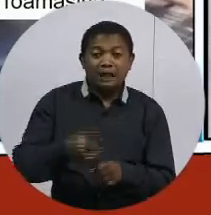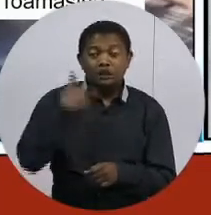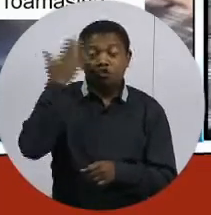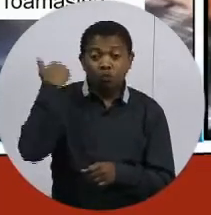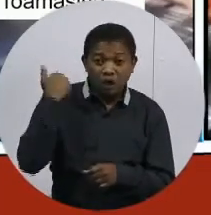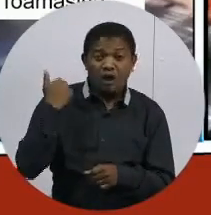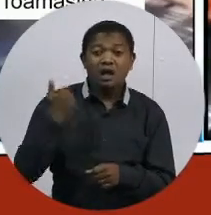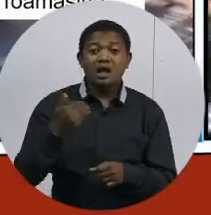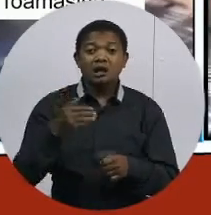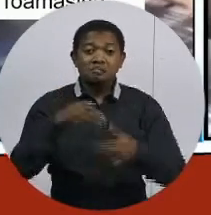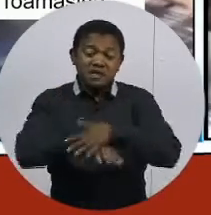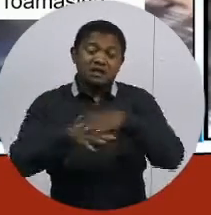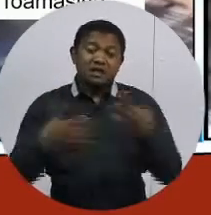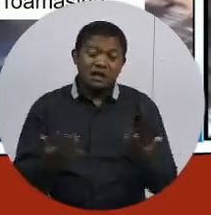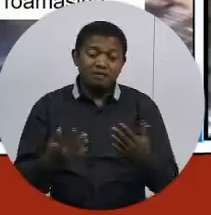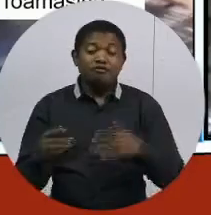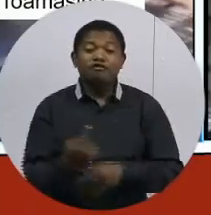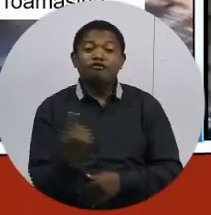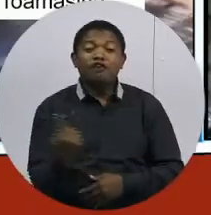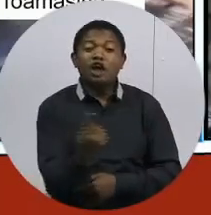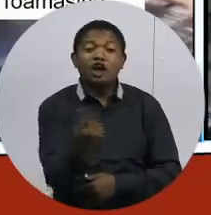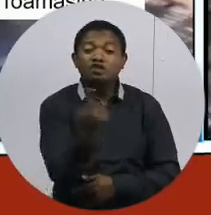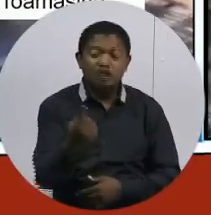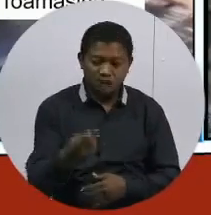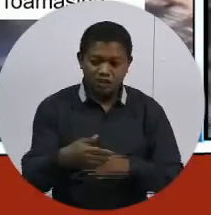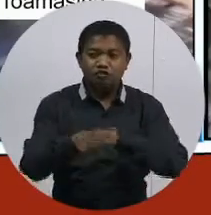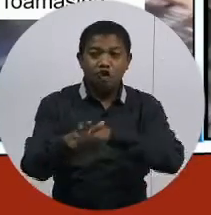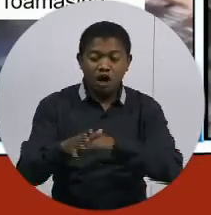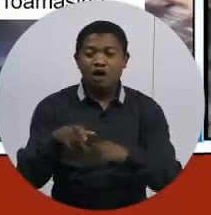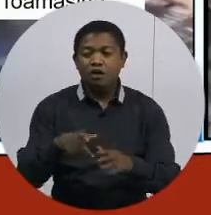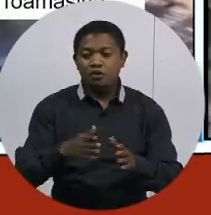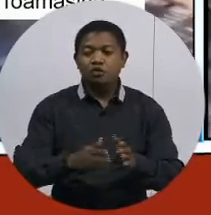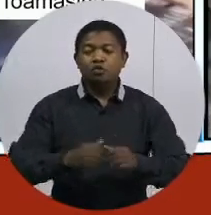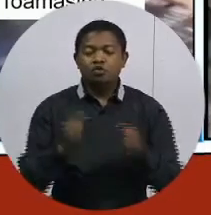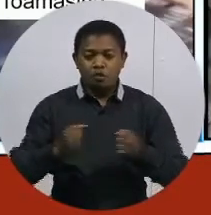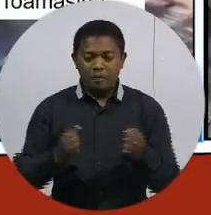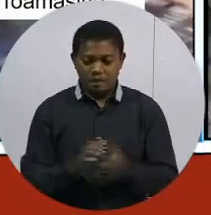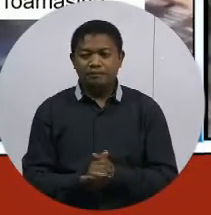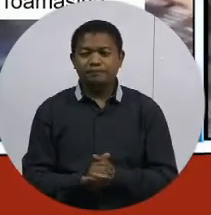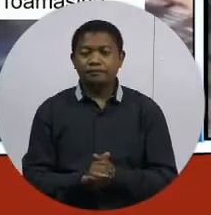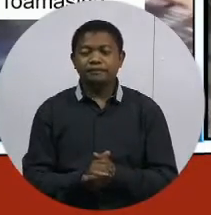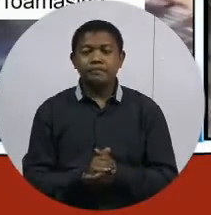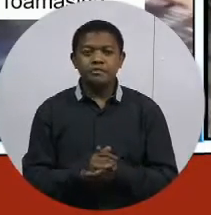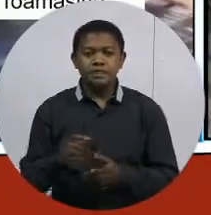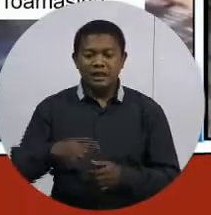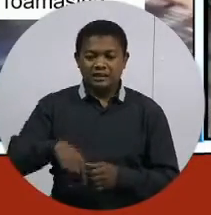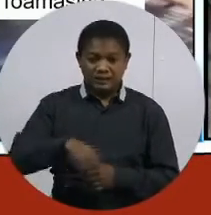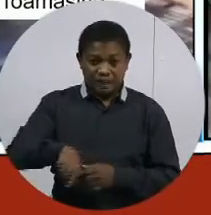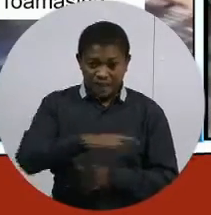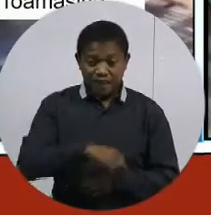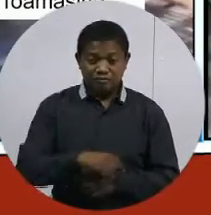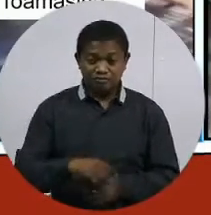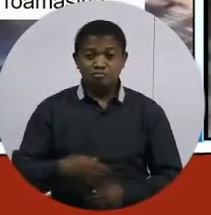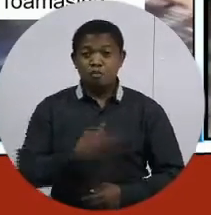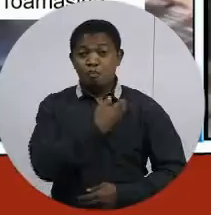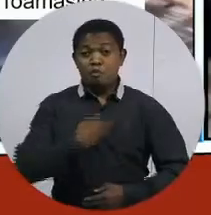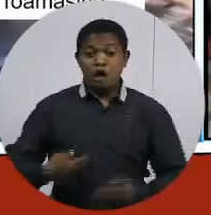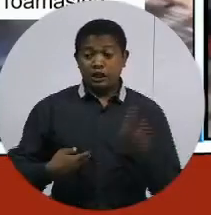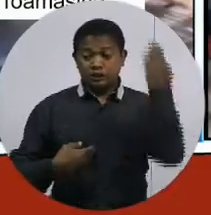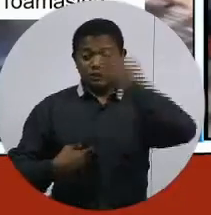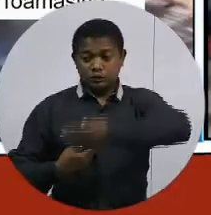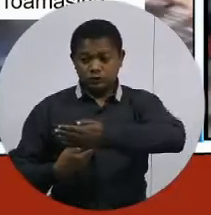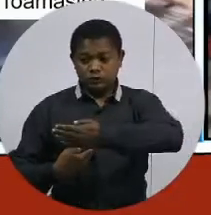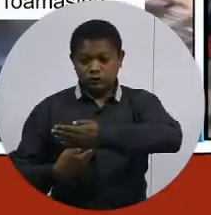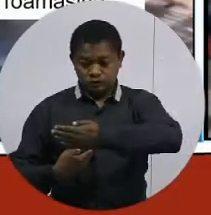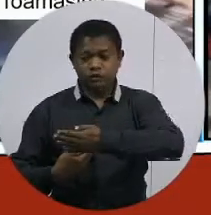Toamasina. Ho any eto Tamatavy Toamasina zany a dia entitra dia entitra ny barazy sanitaira sy barazy